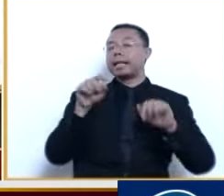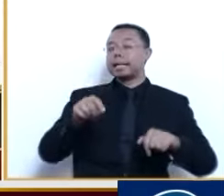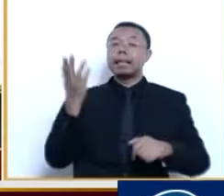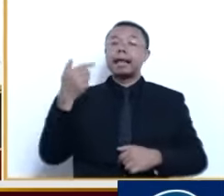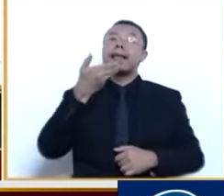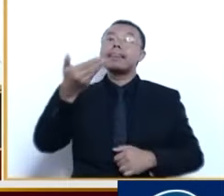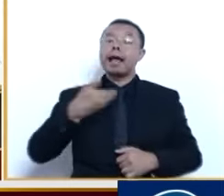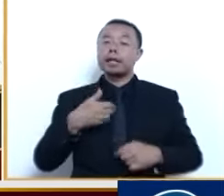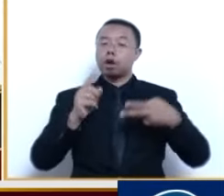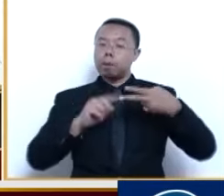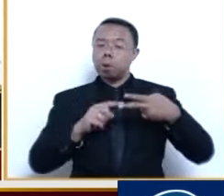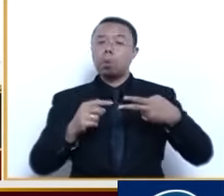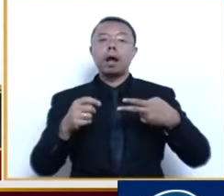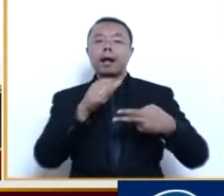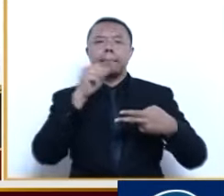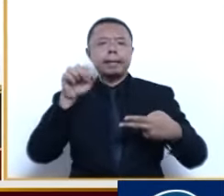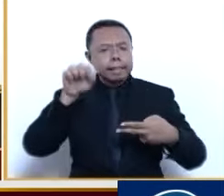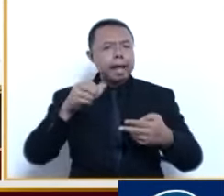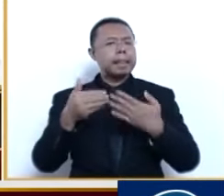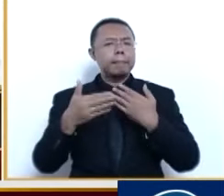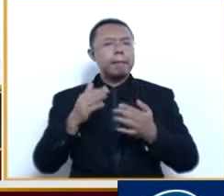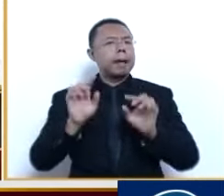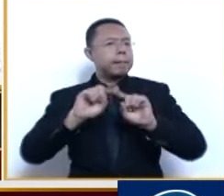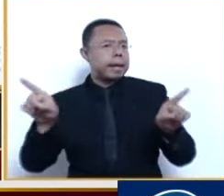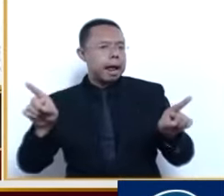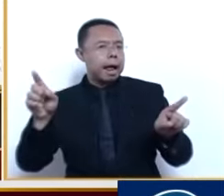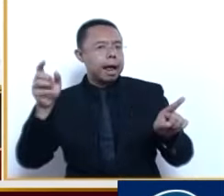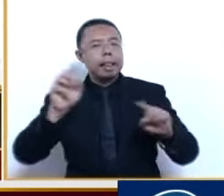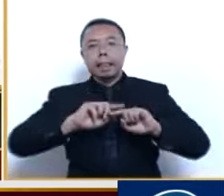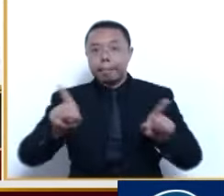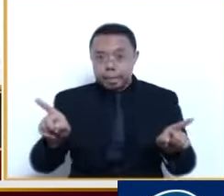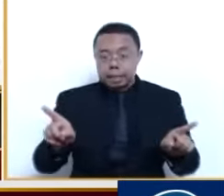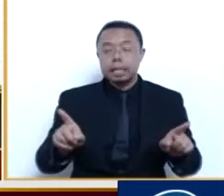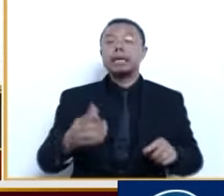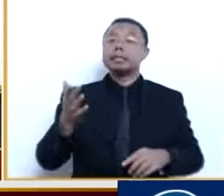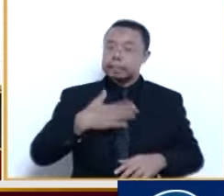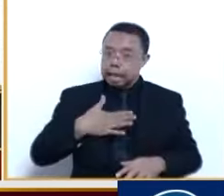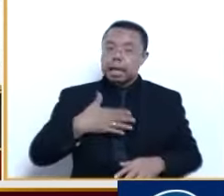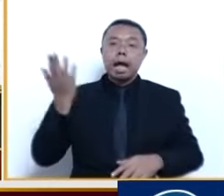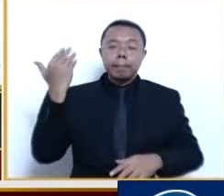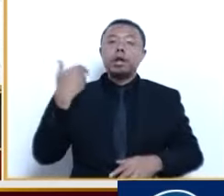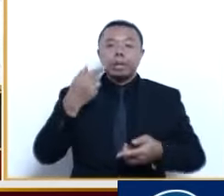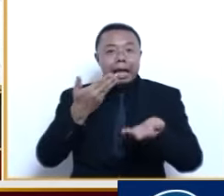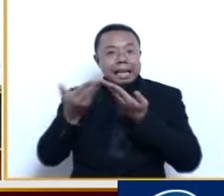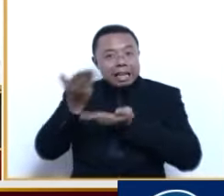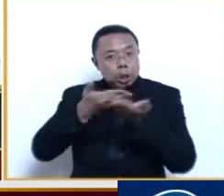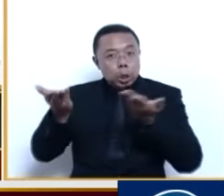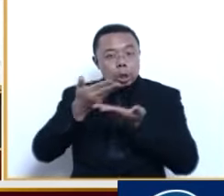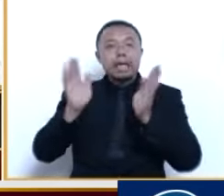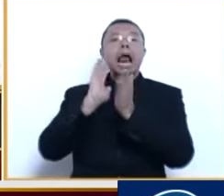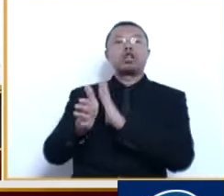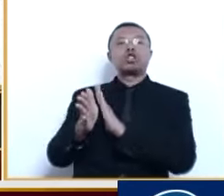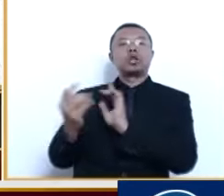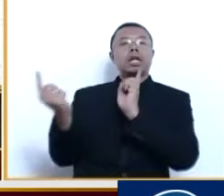tadi pertanyaan yang kedua dengan Mas Anis memang enggak apa-apa ada perbedaan tetapi saya kemarin sudah berdiskusi secara